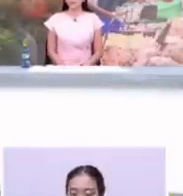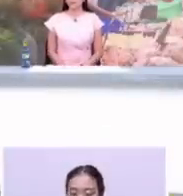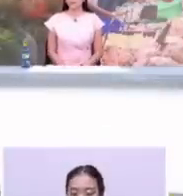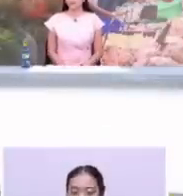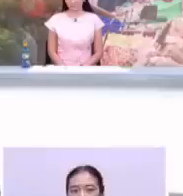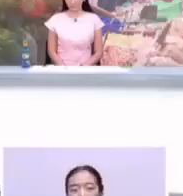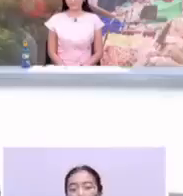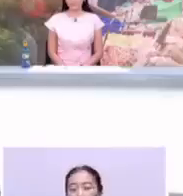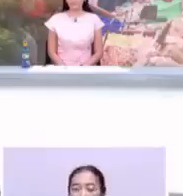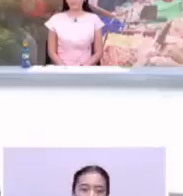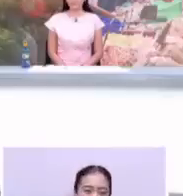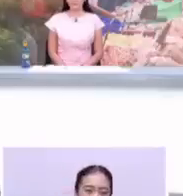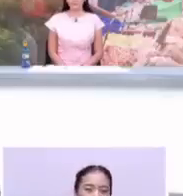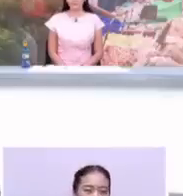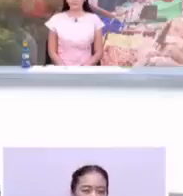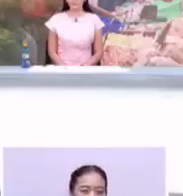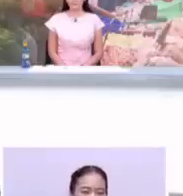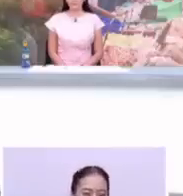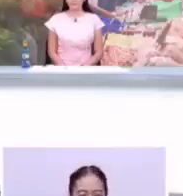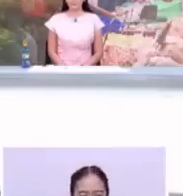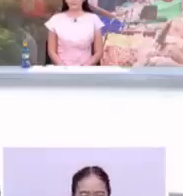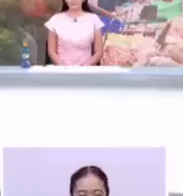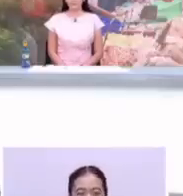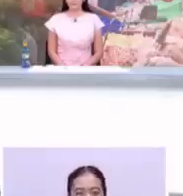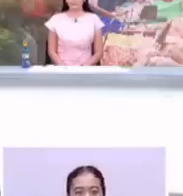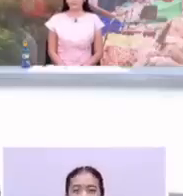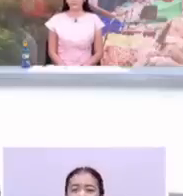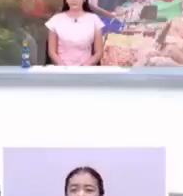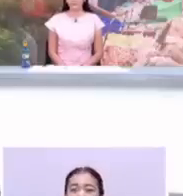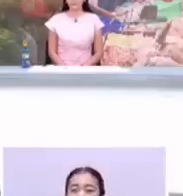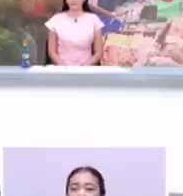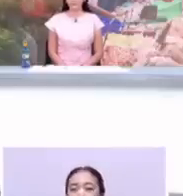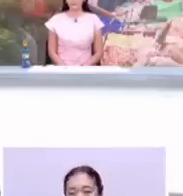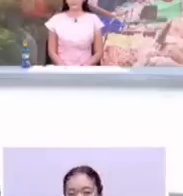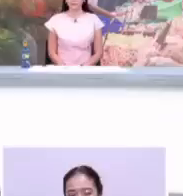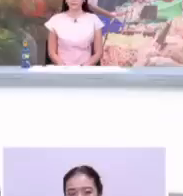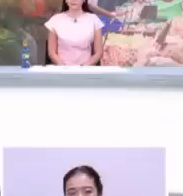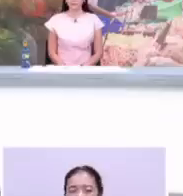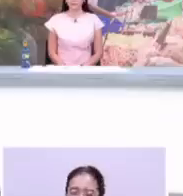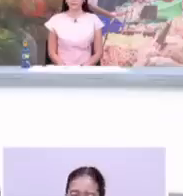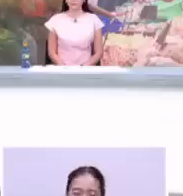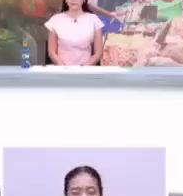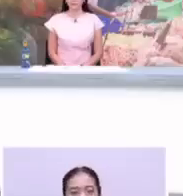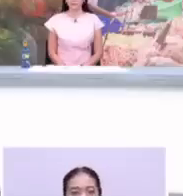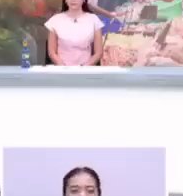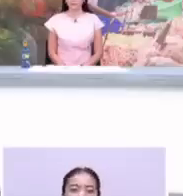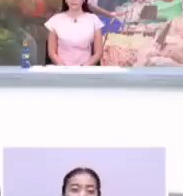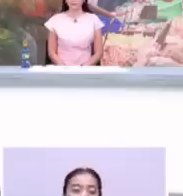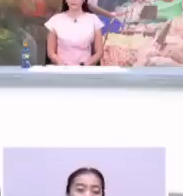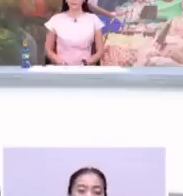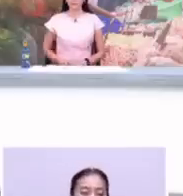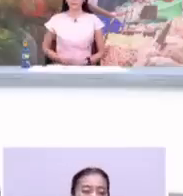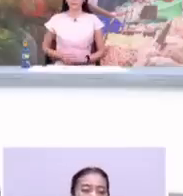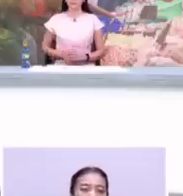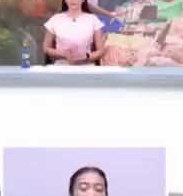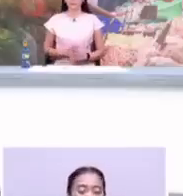แสบมากเลยจาก China Media Group ค่ะซึ่งเป็นกลุ่มสื่อของจีนนะคะบางช่วงบางตอนค่ะมีการพูดเลยค่ะว่าจริงๆแล้วต้องก